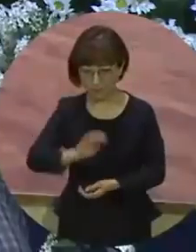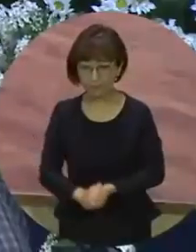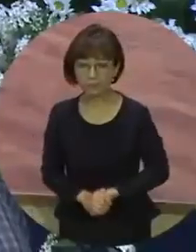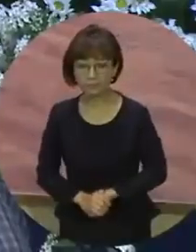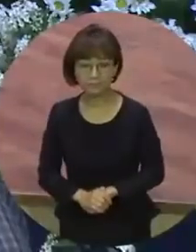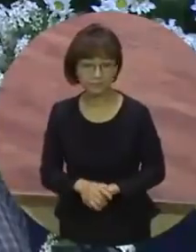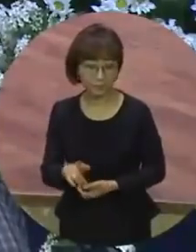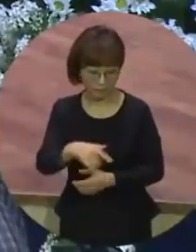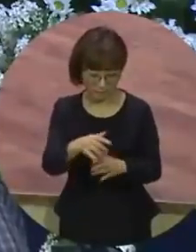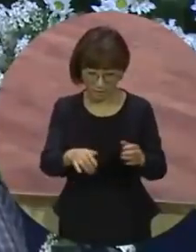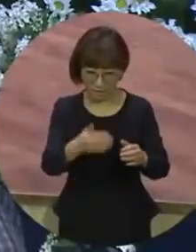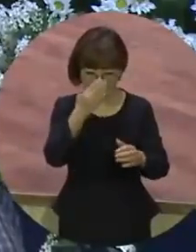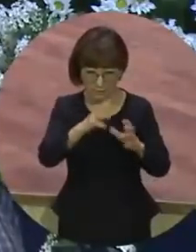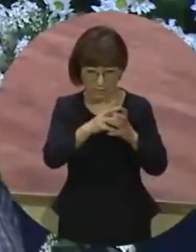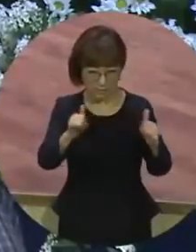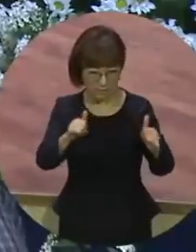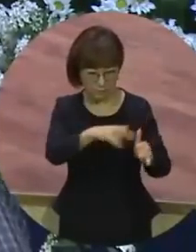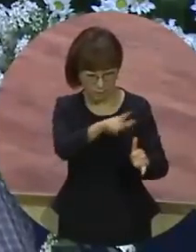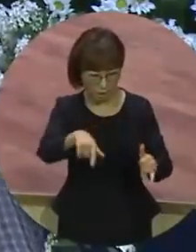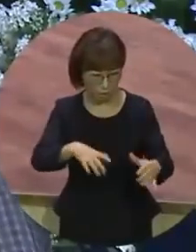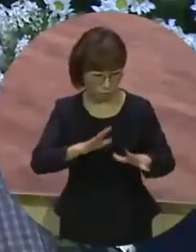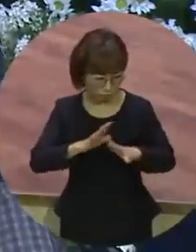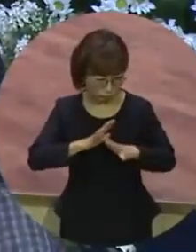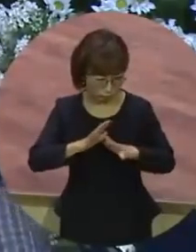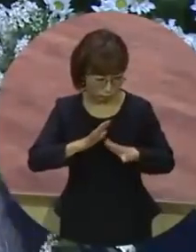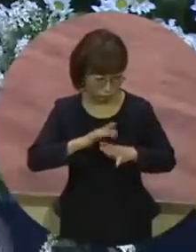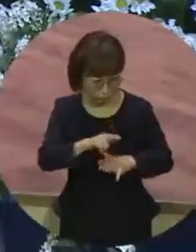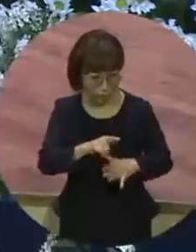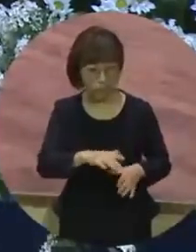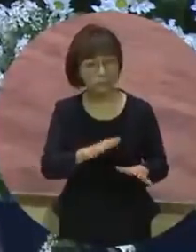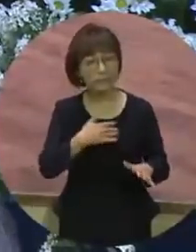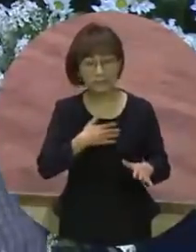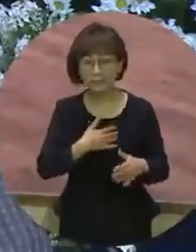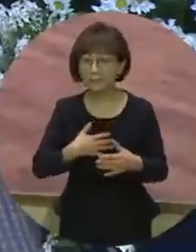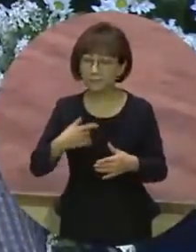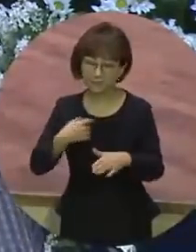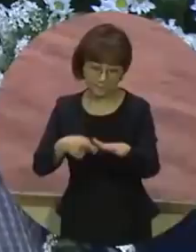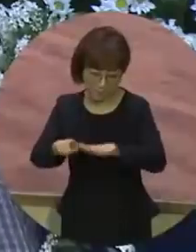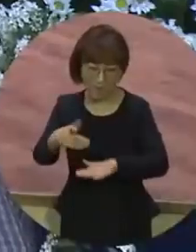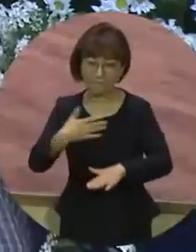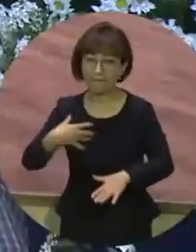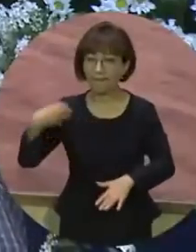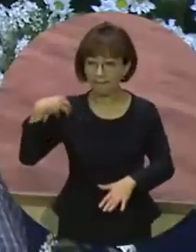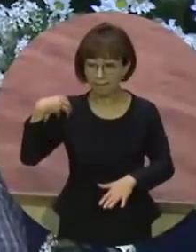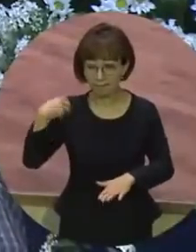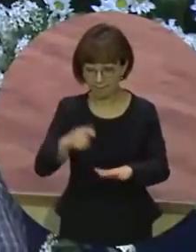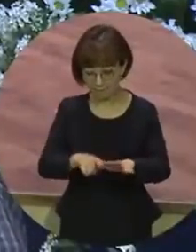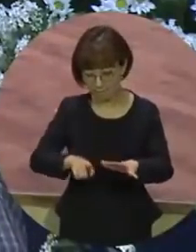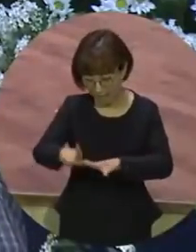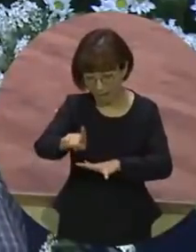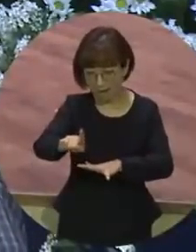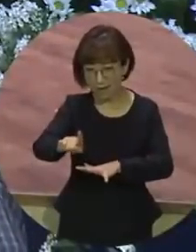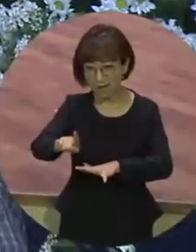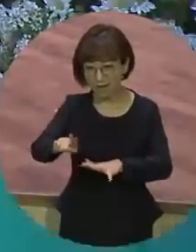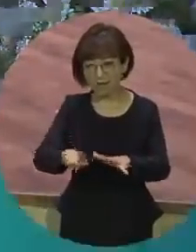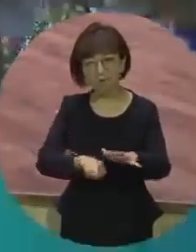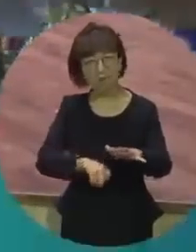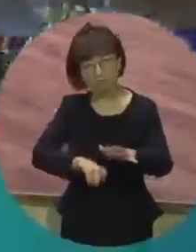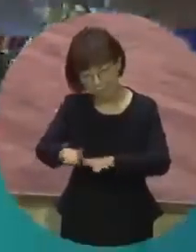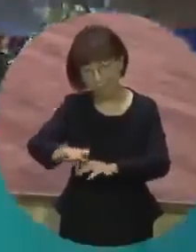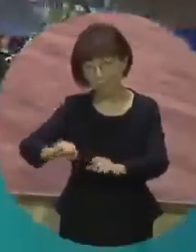내가 나갈게. 다시 전쟁터로 나가잖아요. 85세에. 여호수아 14장 12절에 보면 이렇게 당당하게 선포합니다.